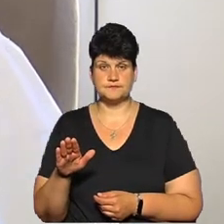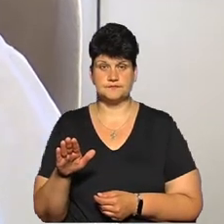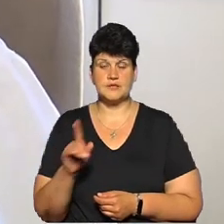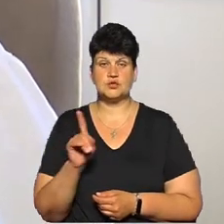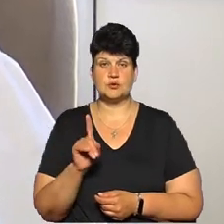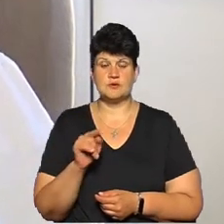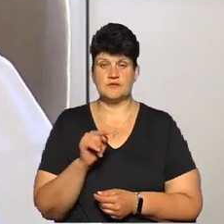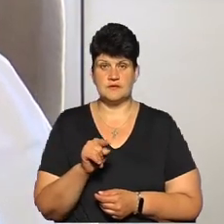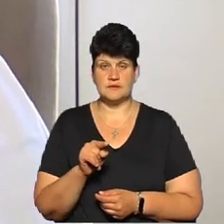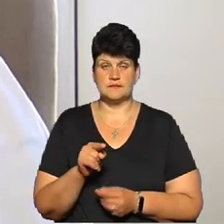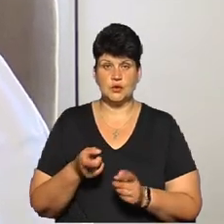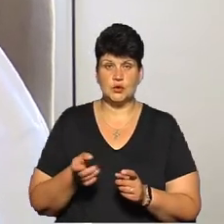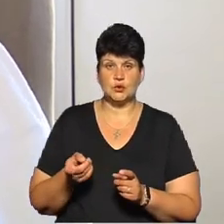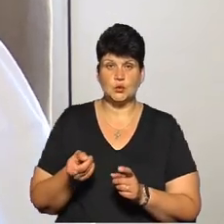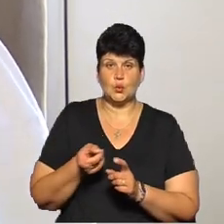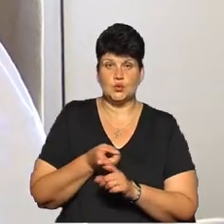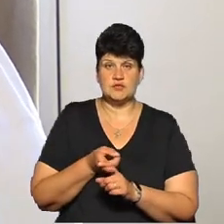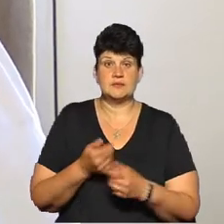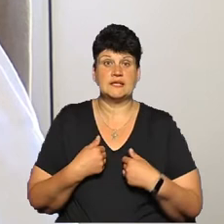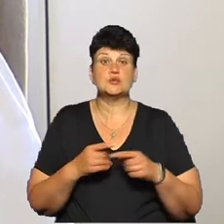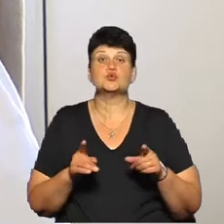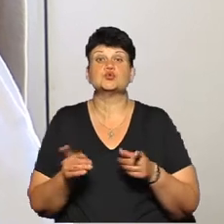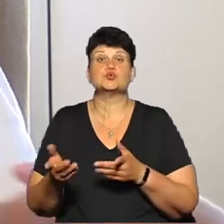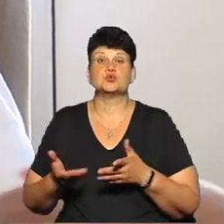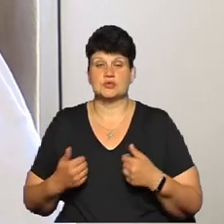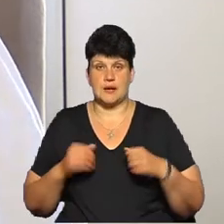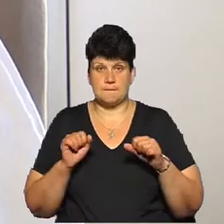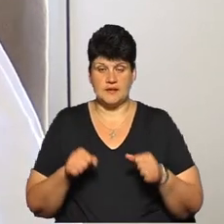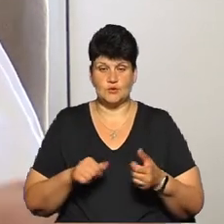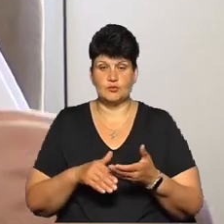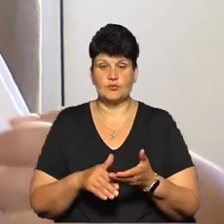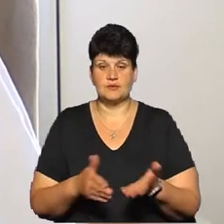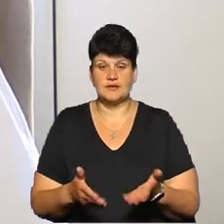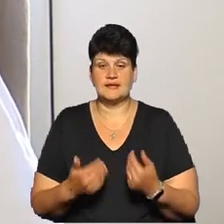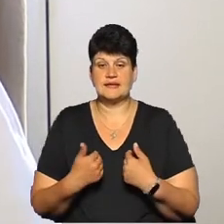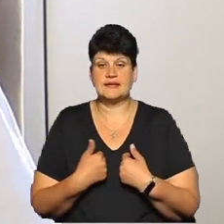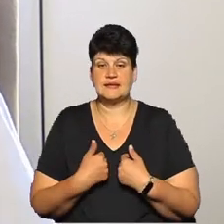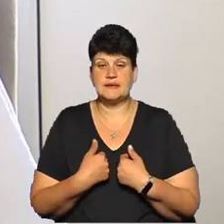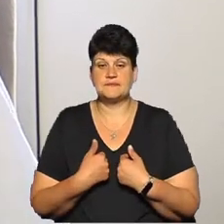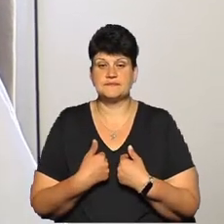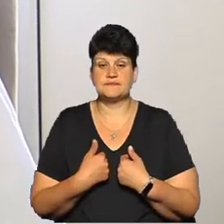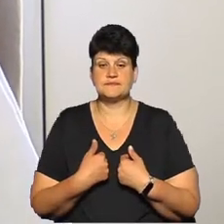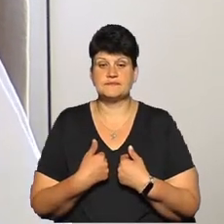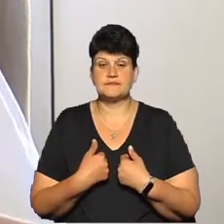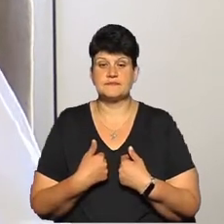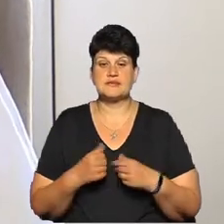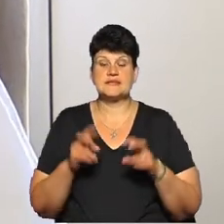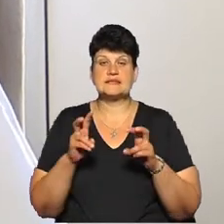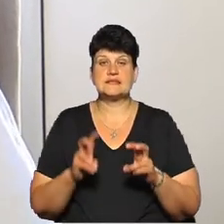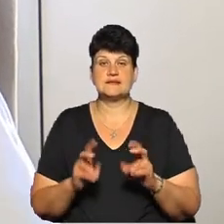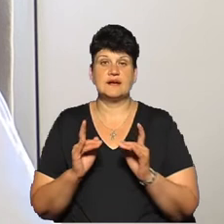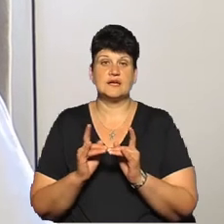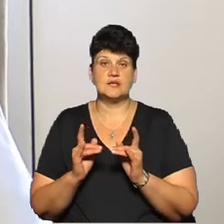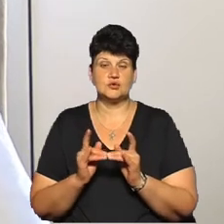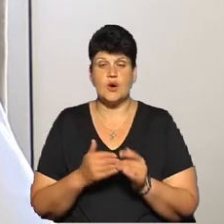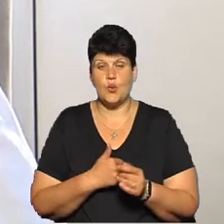мене долучив до чогось, щоб я міг допомогти. Тому що я сидів в ліжку, от, і хотів бути